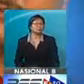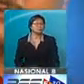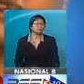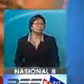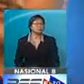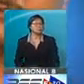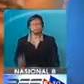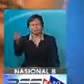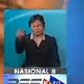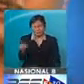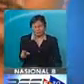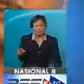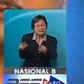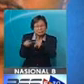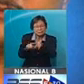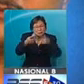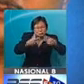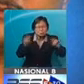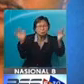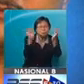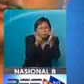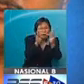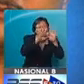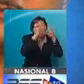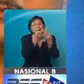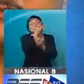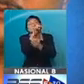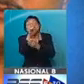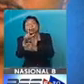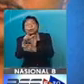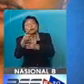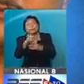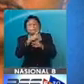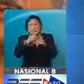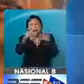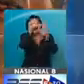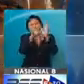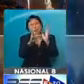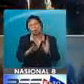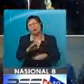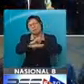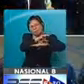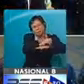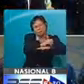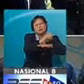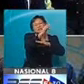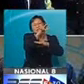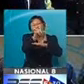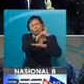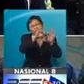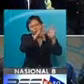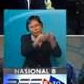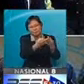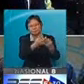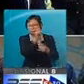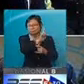benit yang sama turut Cuba menghubungi ahli keluarga sirul namun pihak peguam telah menasihati sirul dan keluarganya supaya